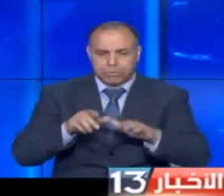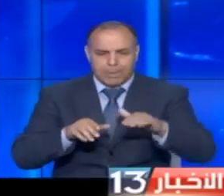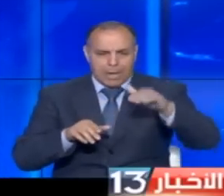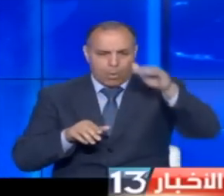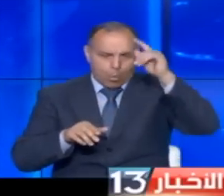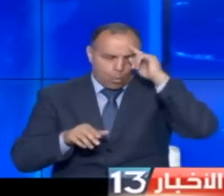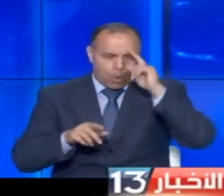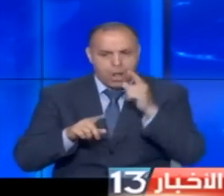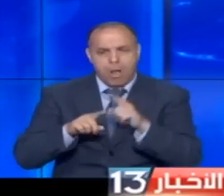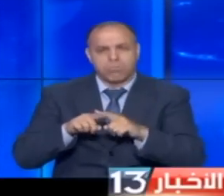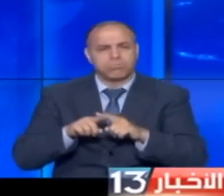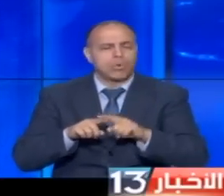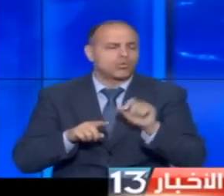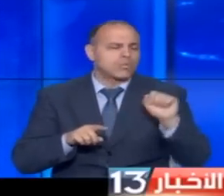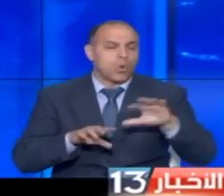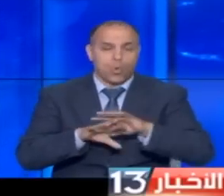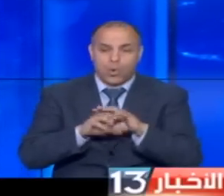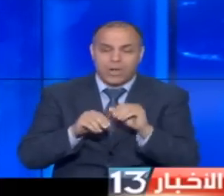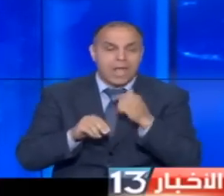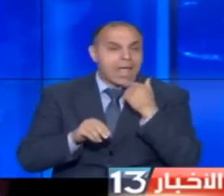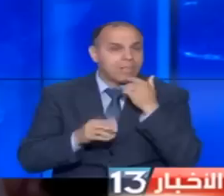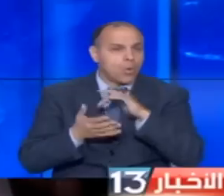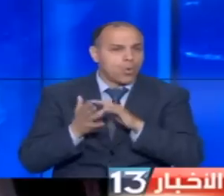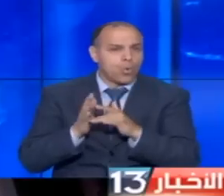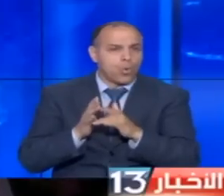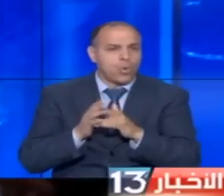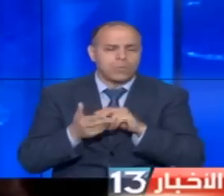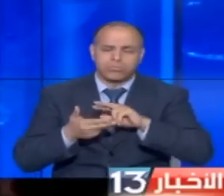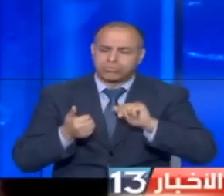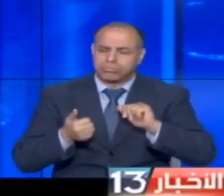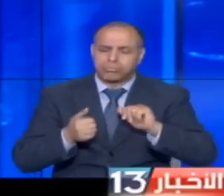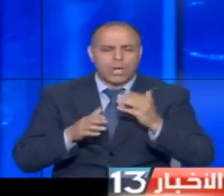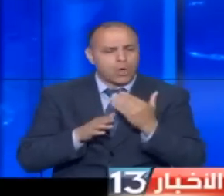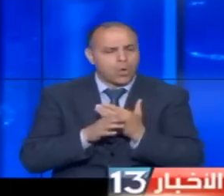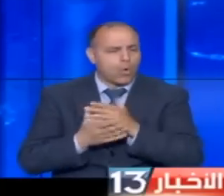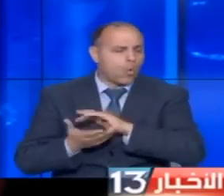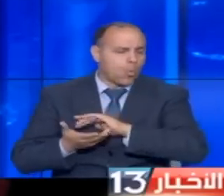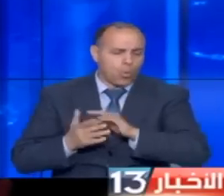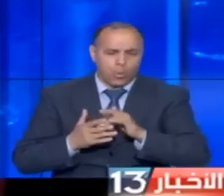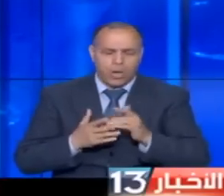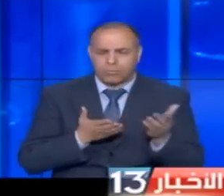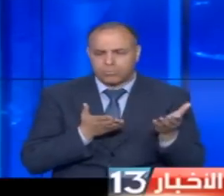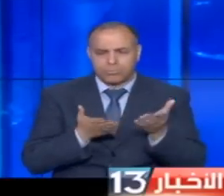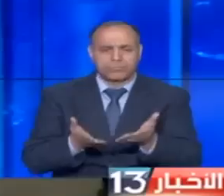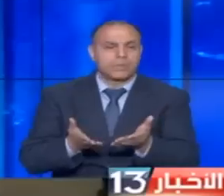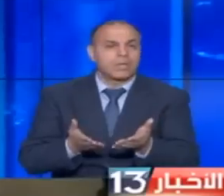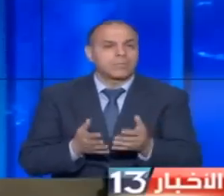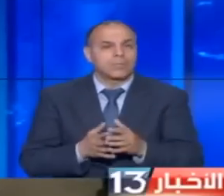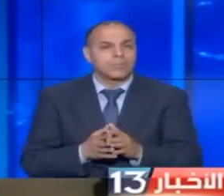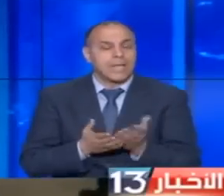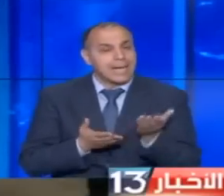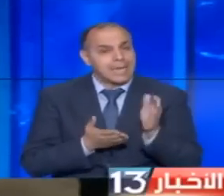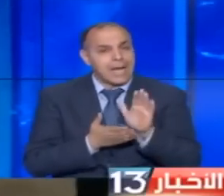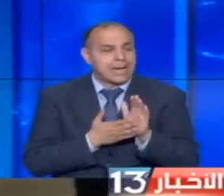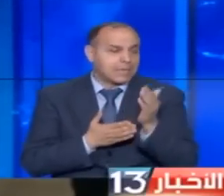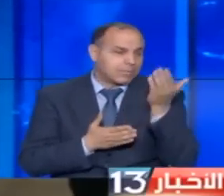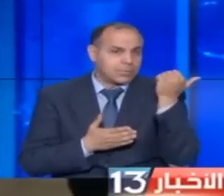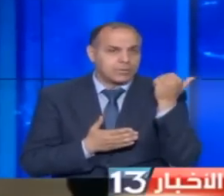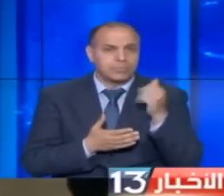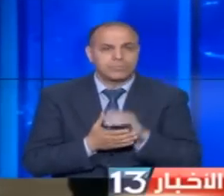والشرائح الاجتماعيه من كل الالوان والمدارس المسرحيه التونسيه العرض اللي فات كان